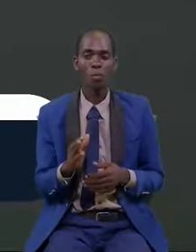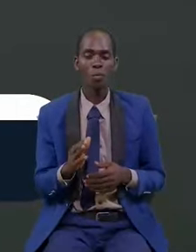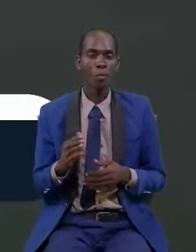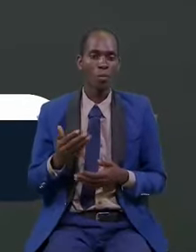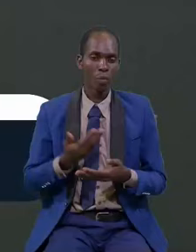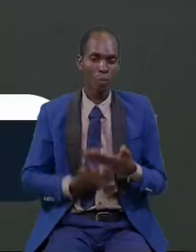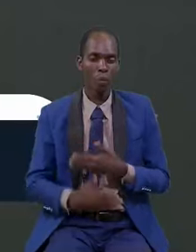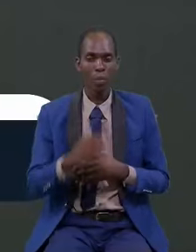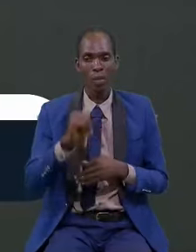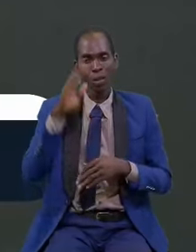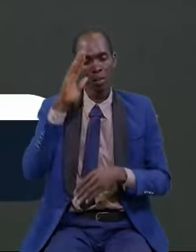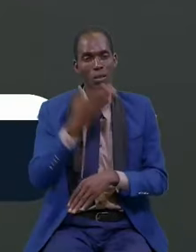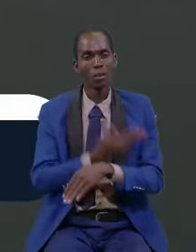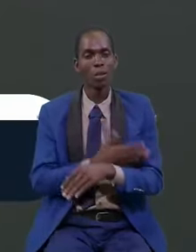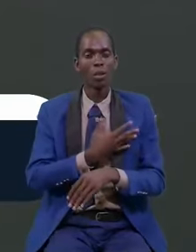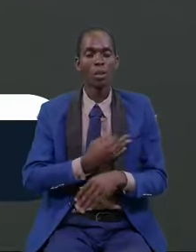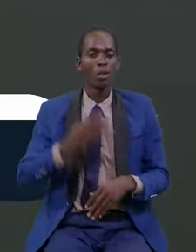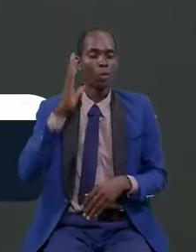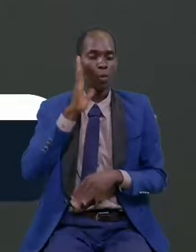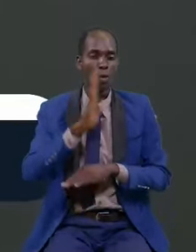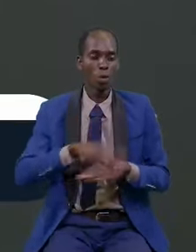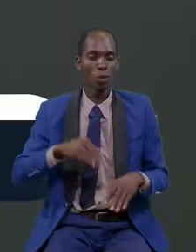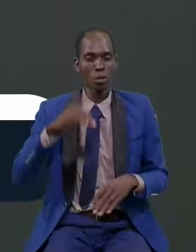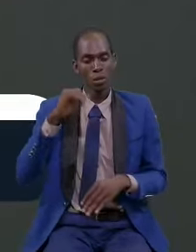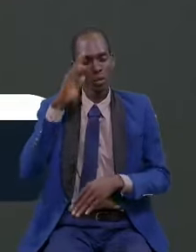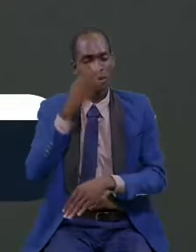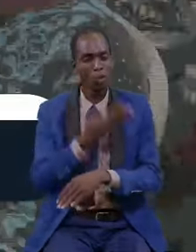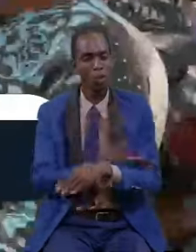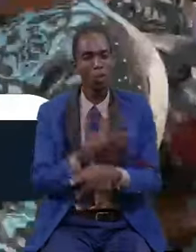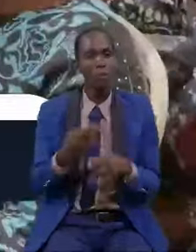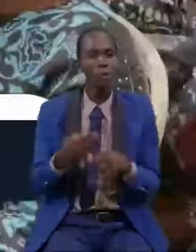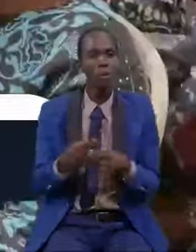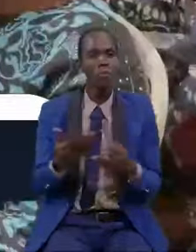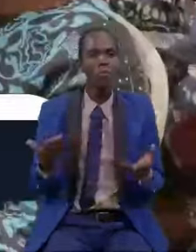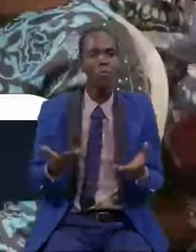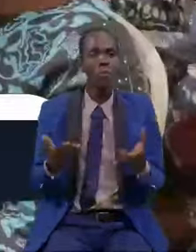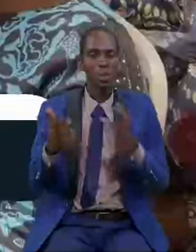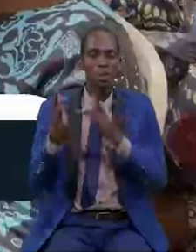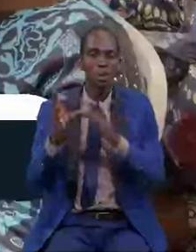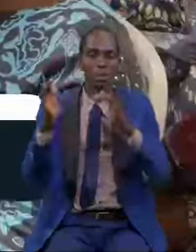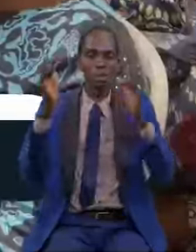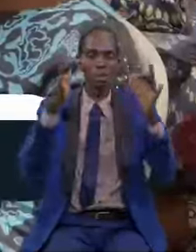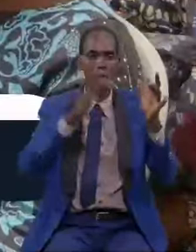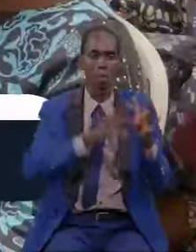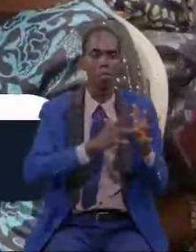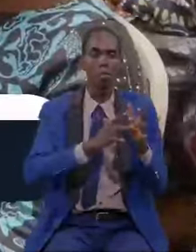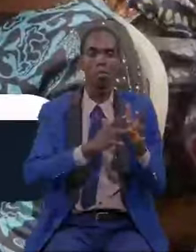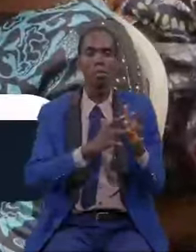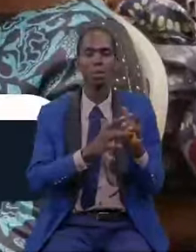Elle enfantera un fils et tu lui donneras le nom de, appelez-moi ce nom-là, le nom